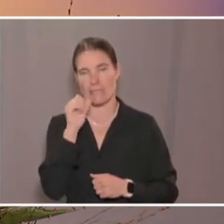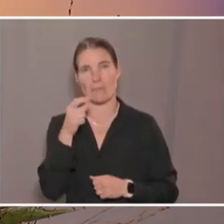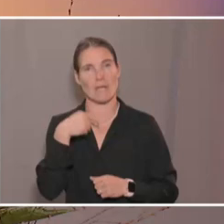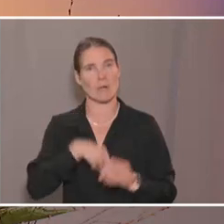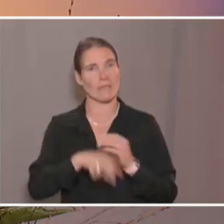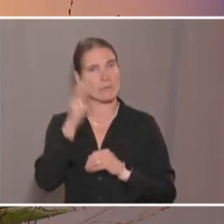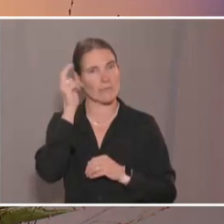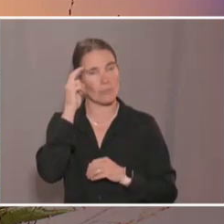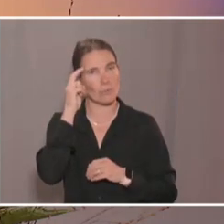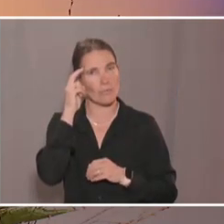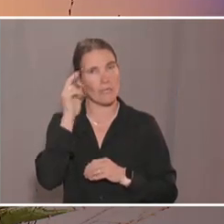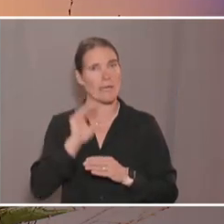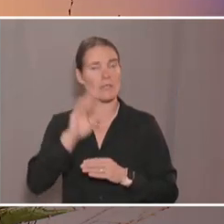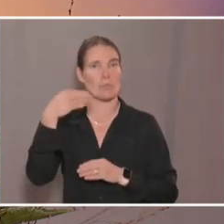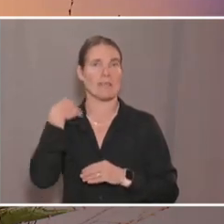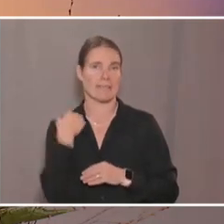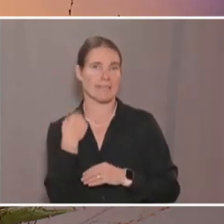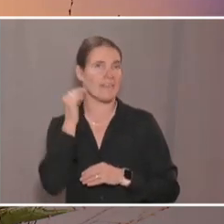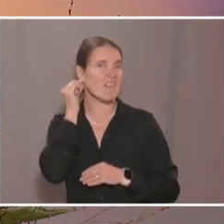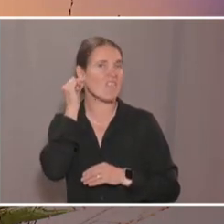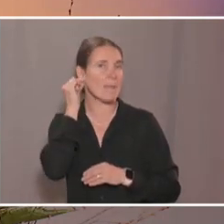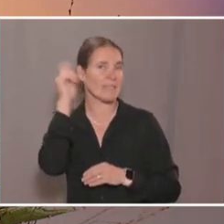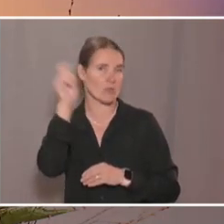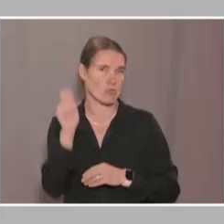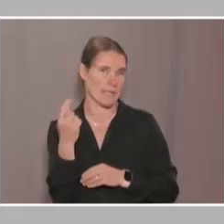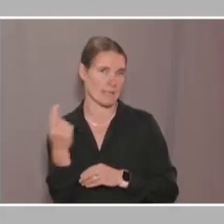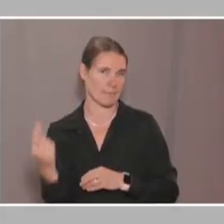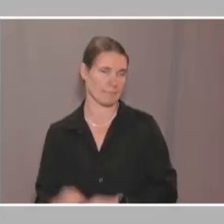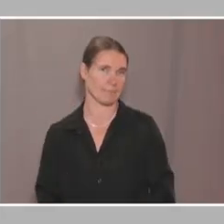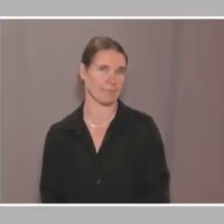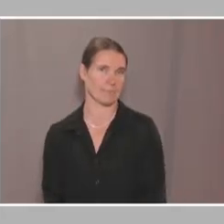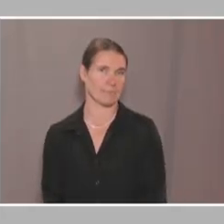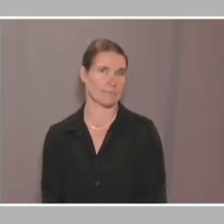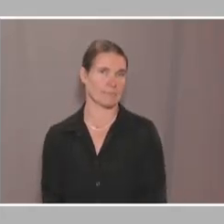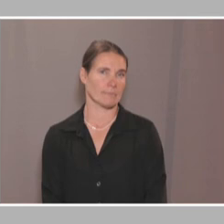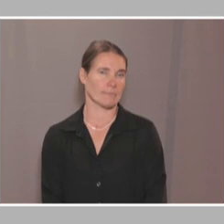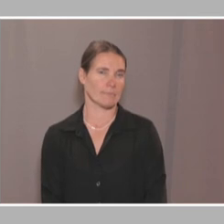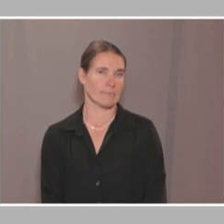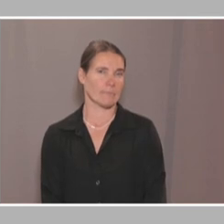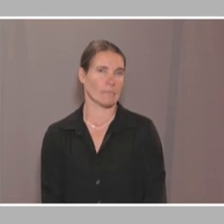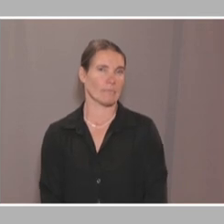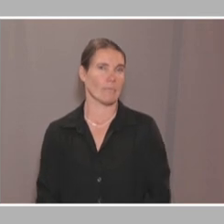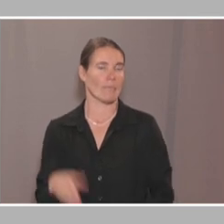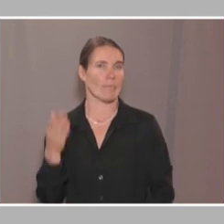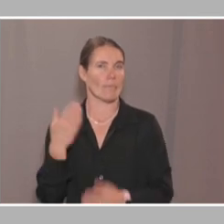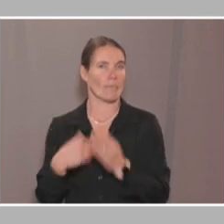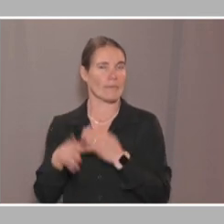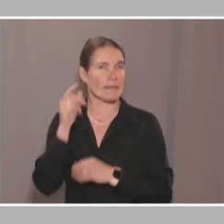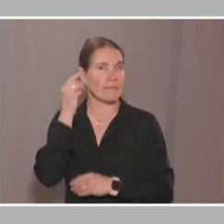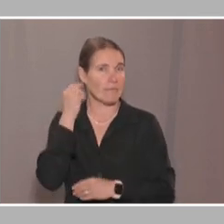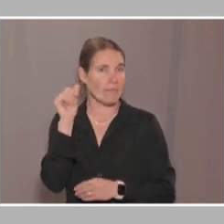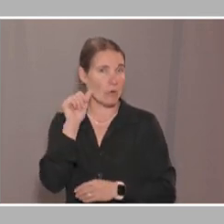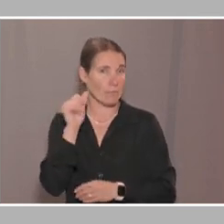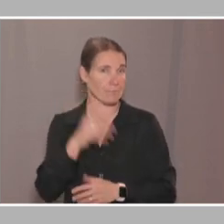Flensburg ein deutliches Übergewicht an weiblichen Studierenden. Hintergrund dieser Feminisierung der Lehramtsausbildung